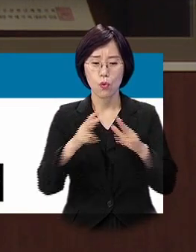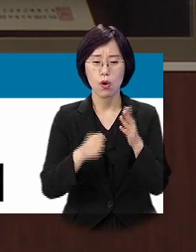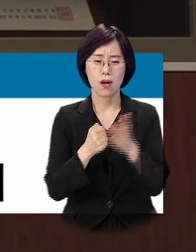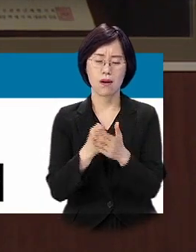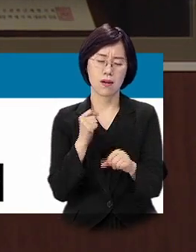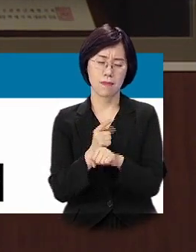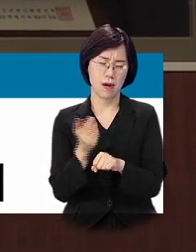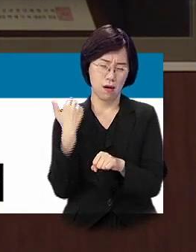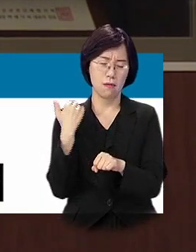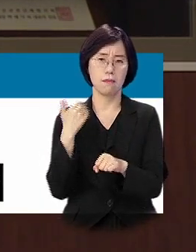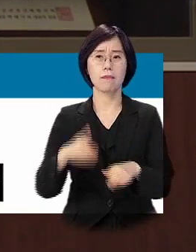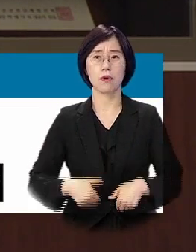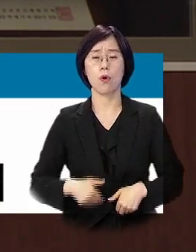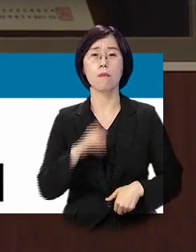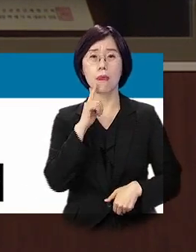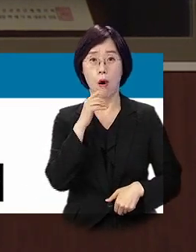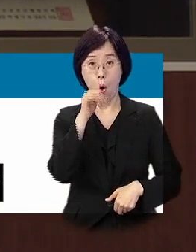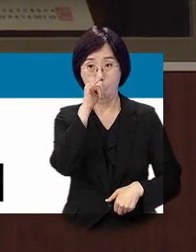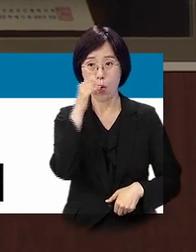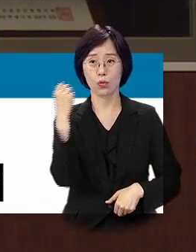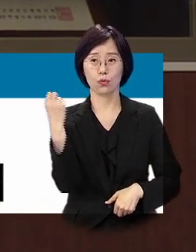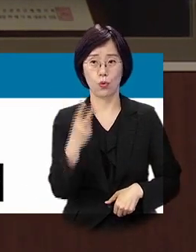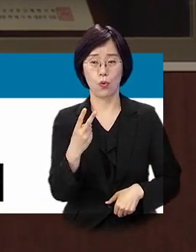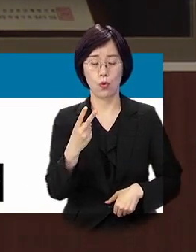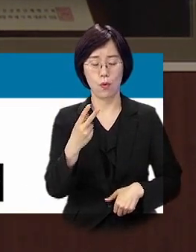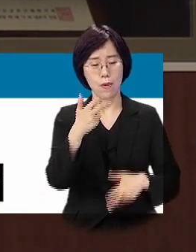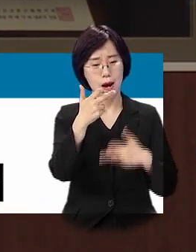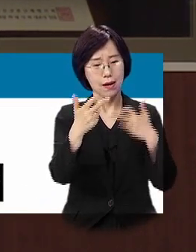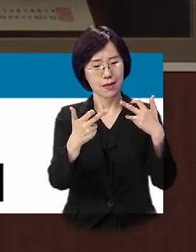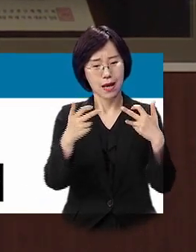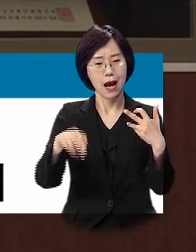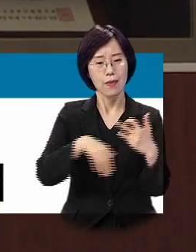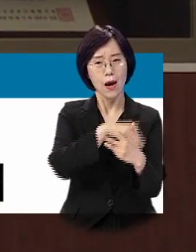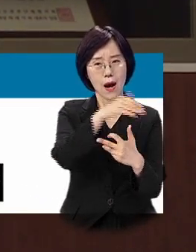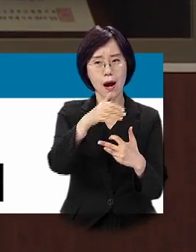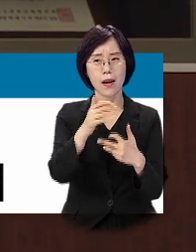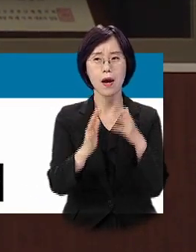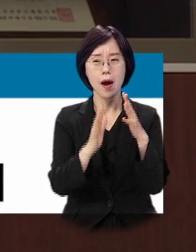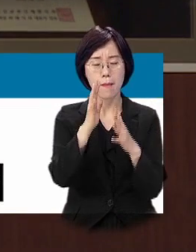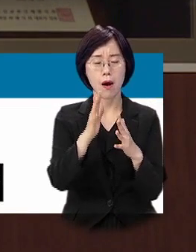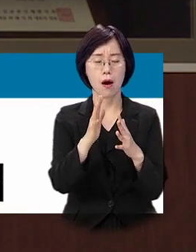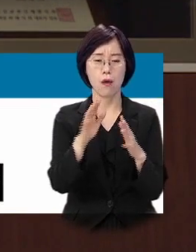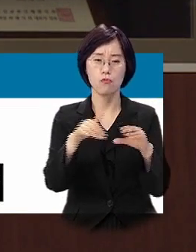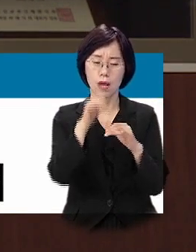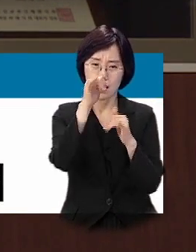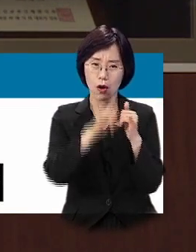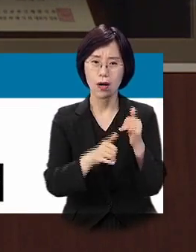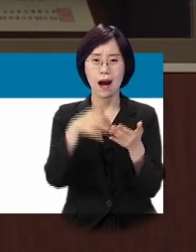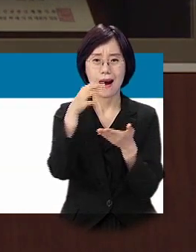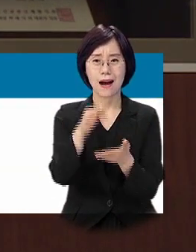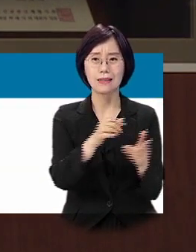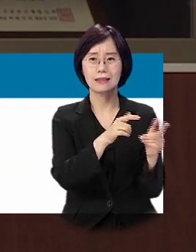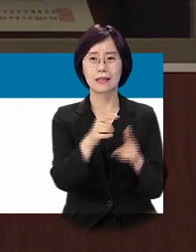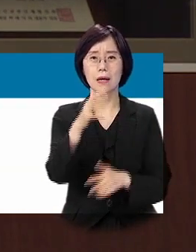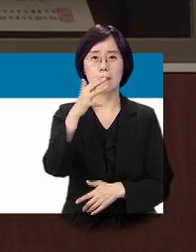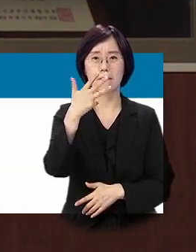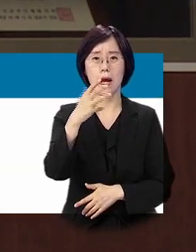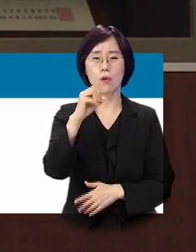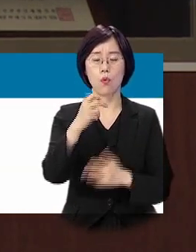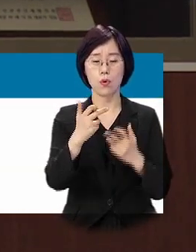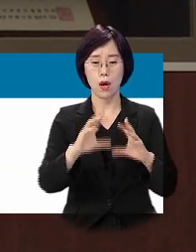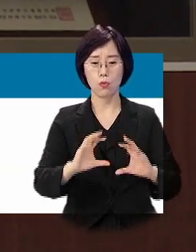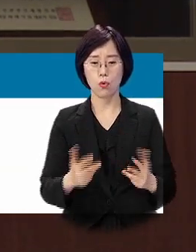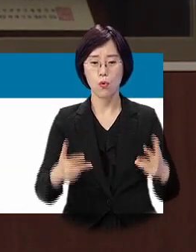된다고 이제 말을 하고 있고 어 자연 생태적 가치 라든지 문화 역사적 가치로 봐서는 팔공산 이 이제